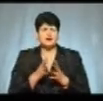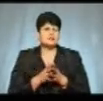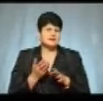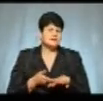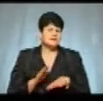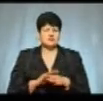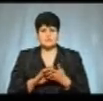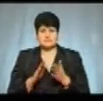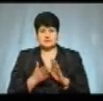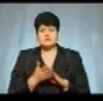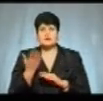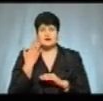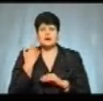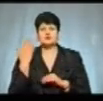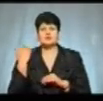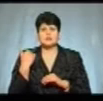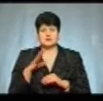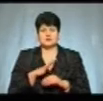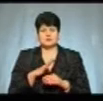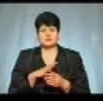найскладніша ситуація, як тоді з нею справлялися?